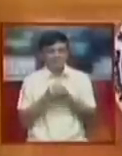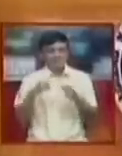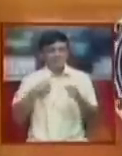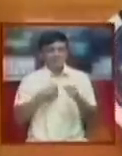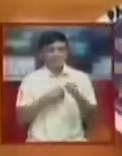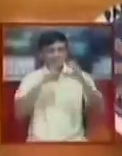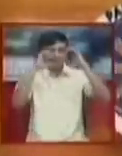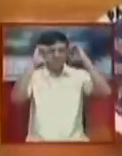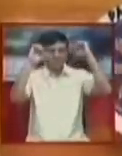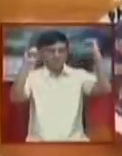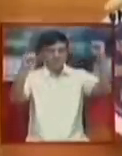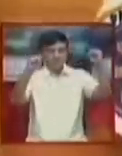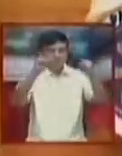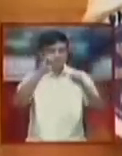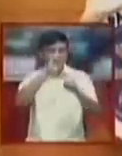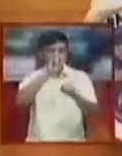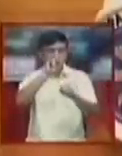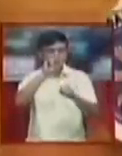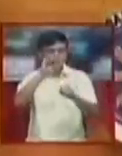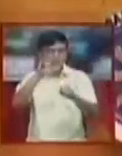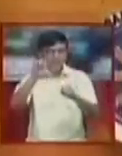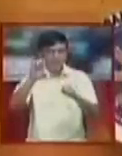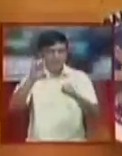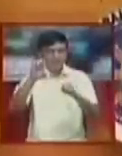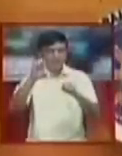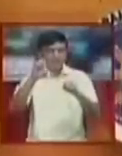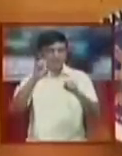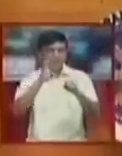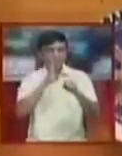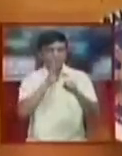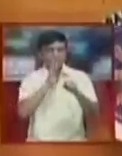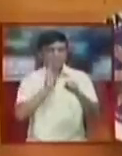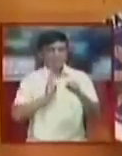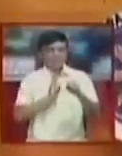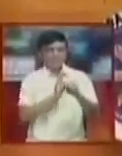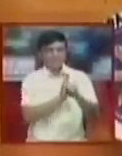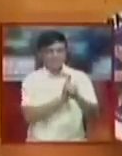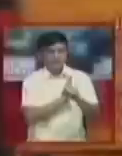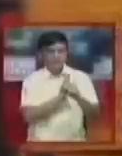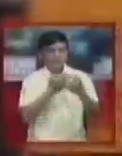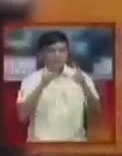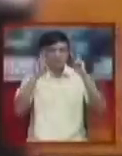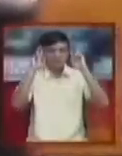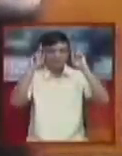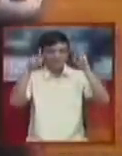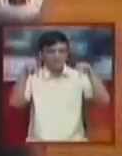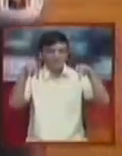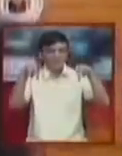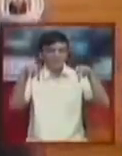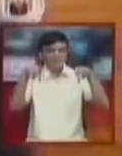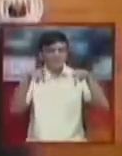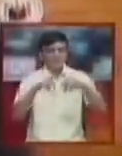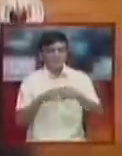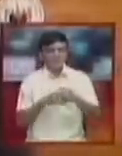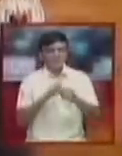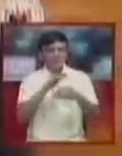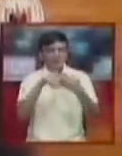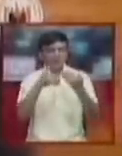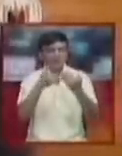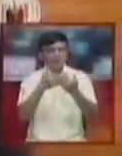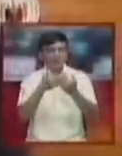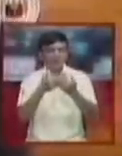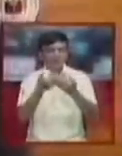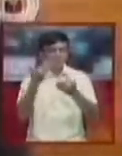Senate President Juan Ponce Enrile, Speaker Feliciano Belmonte, Vice Presidente Jejomar Binay, mga